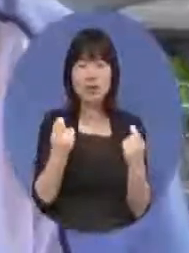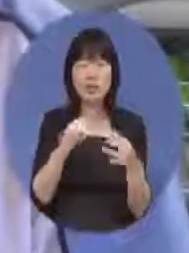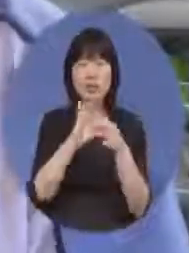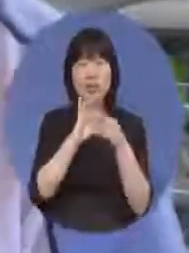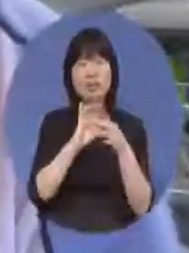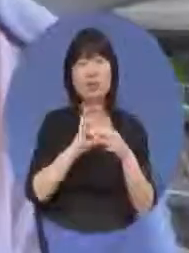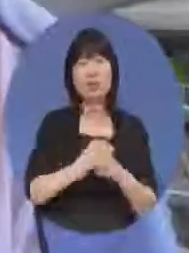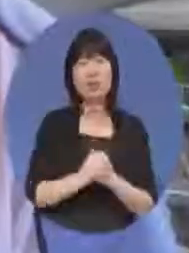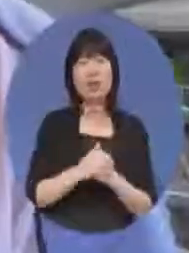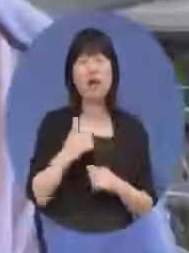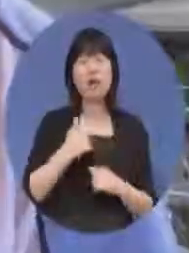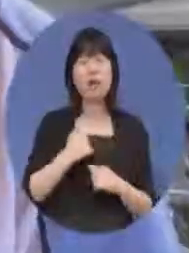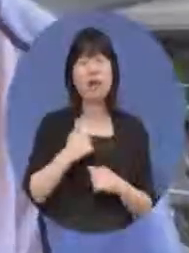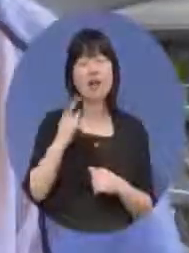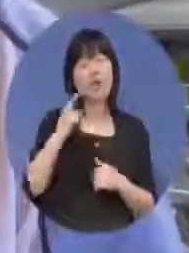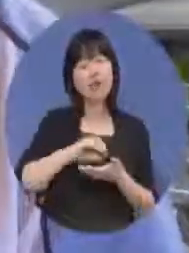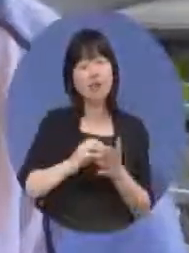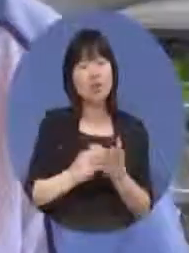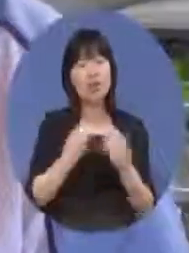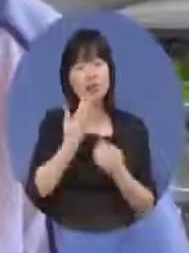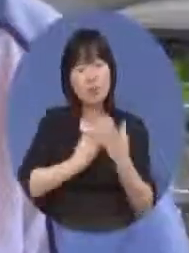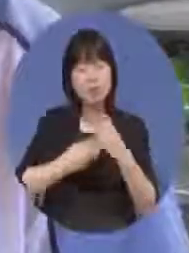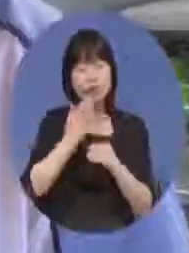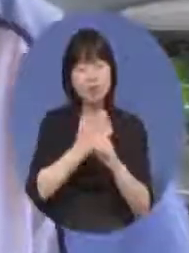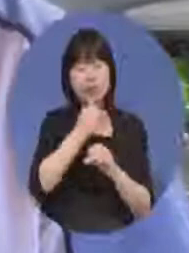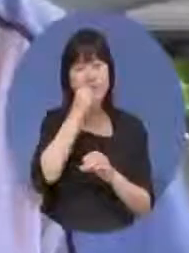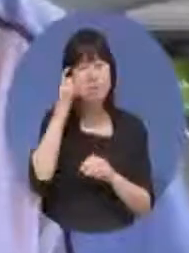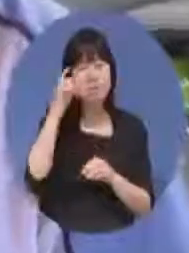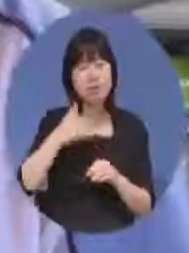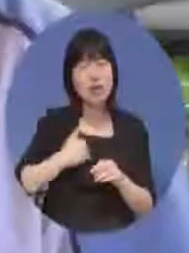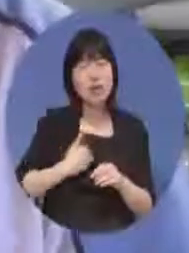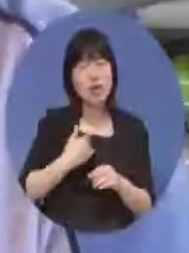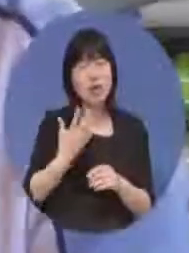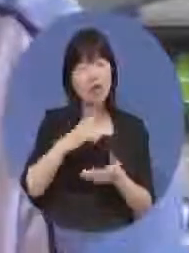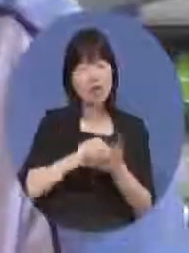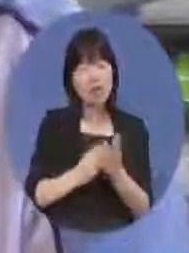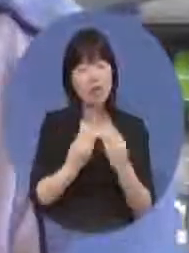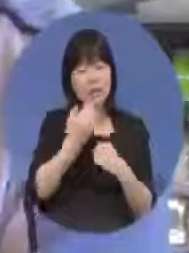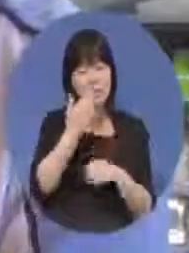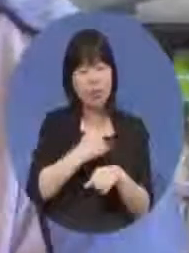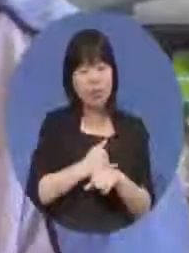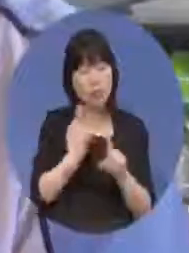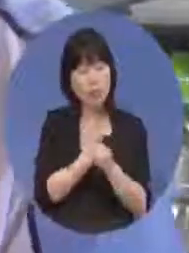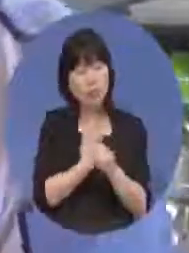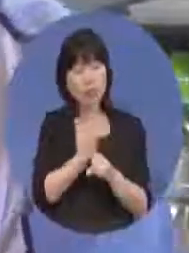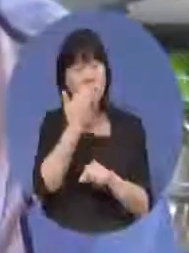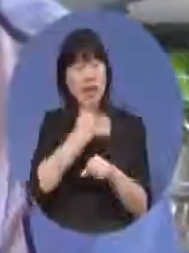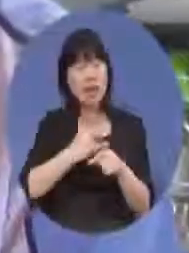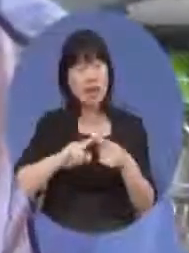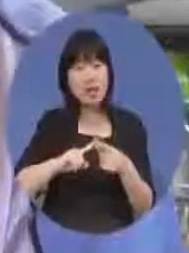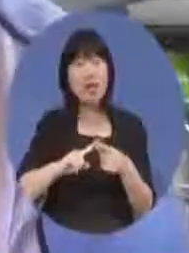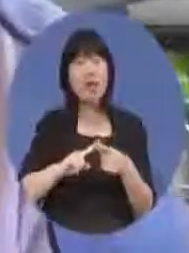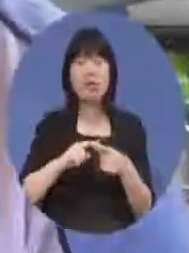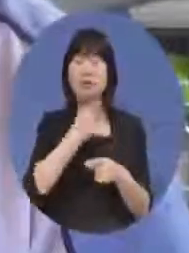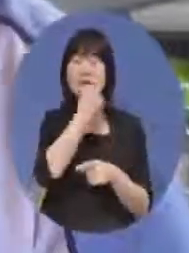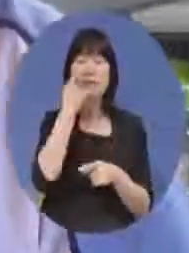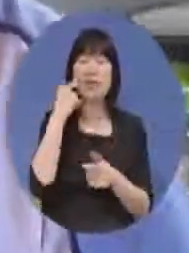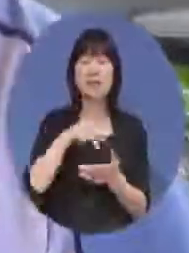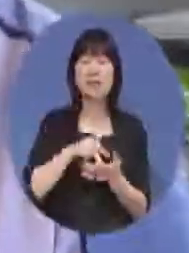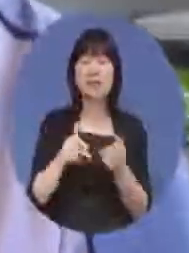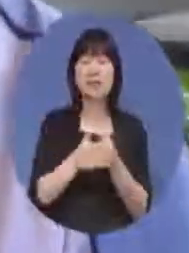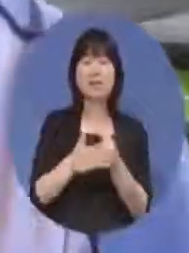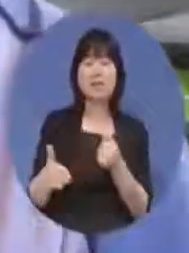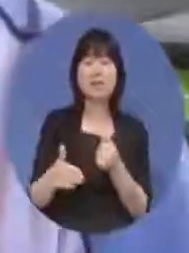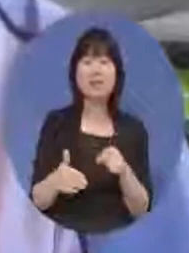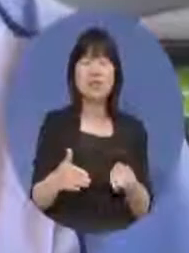이렇게 아 내가 얼마나 이렇게 많이 먹고 있고 우리 애가 얼마나 많이 먹고 있고 어떤 부분을 고쳐야 되는지를 해당할 수 있다는 측면에서 그냥